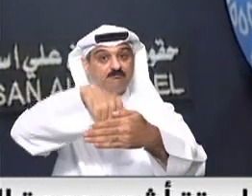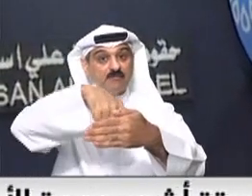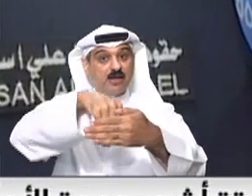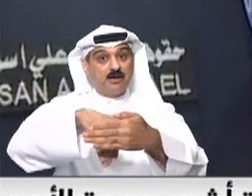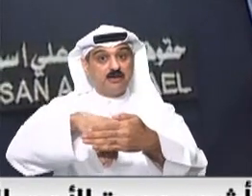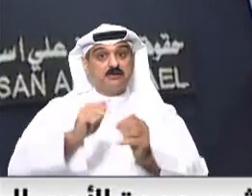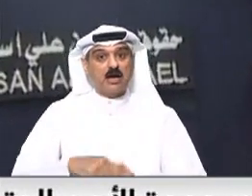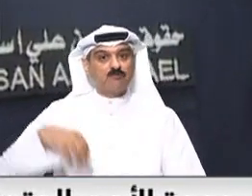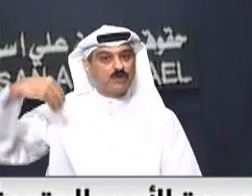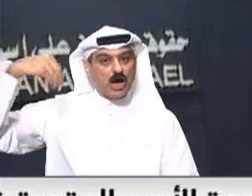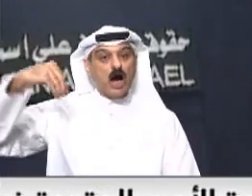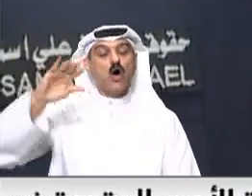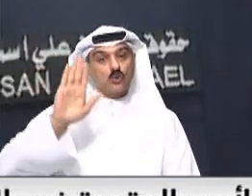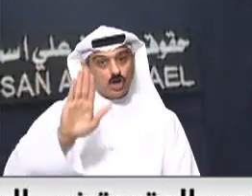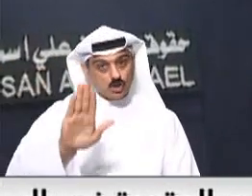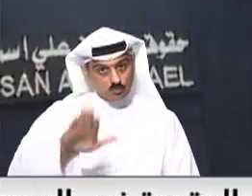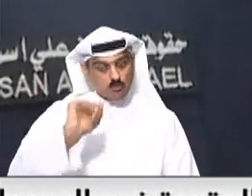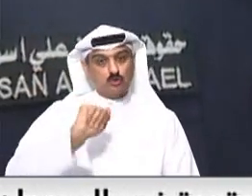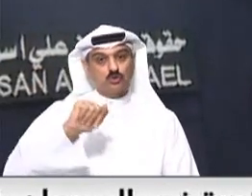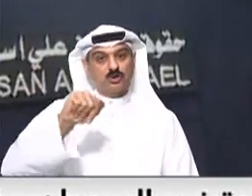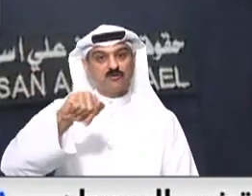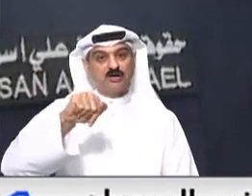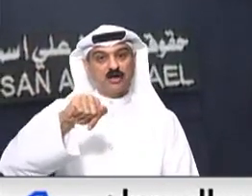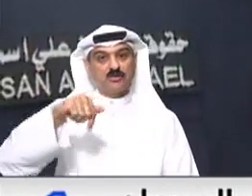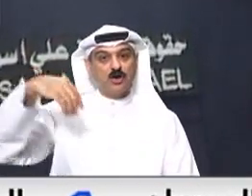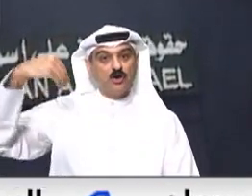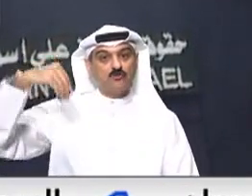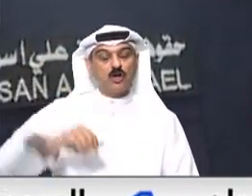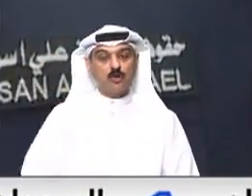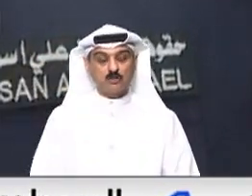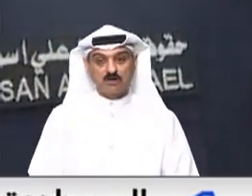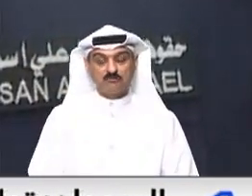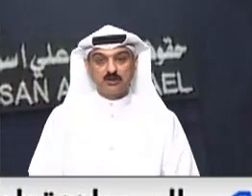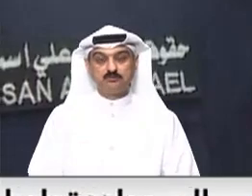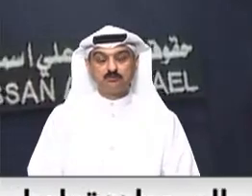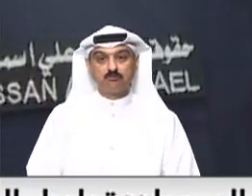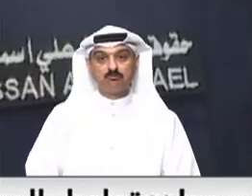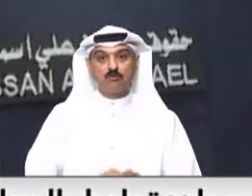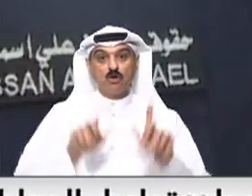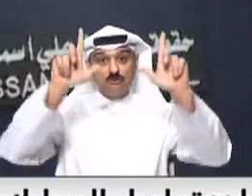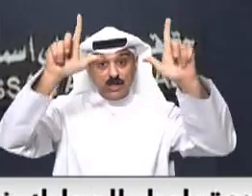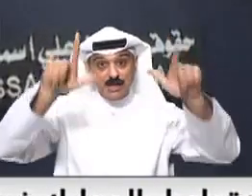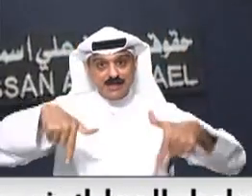القرطاسية الكاملة وأوراق التصويت وكشف بأسماء